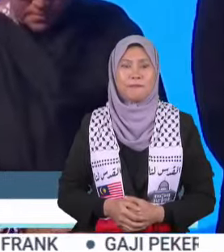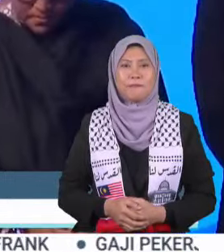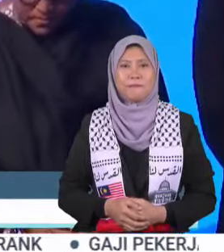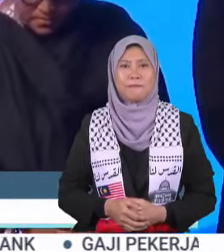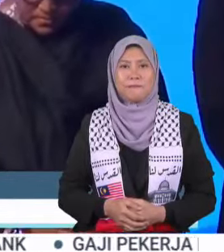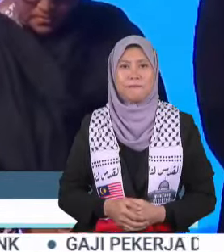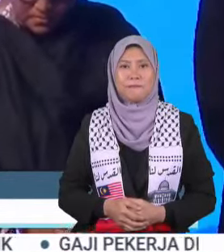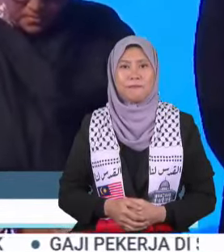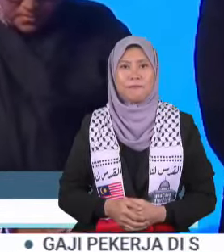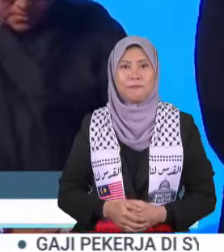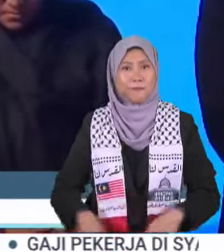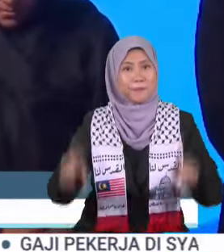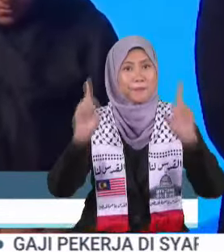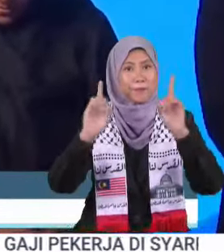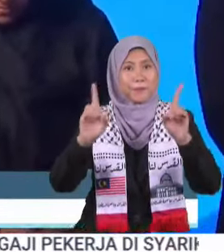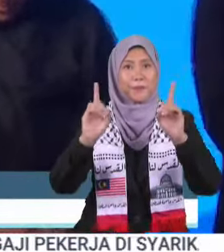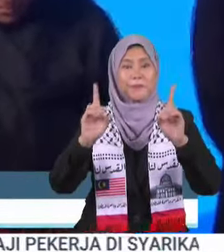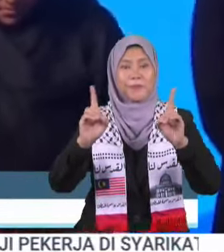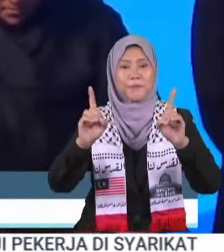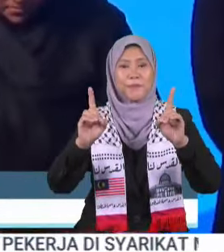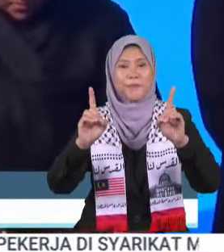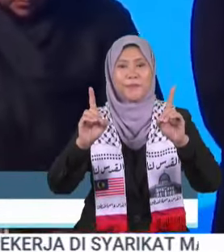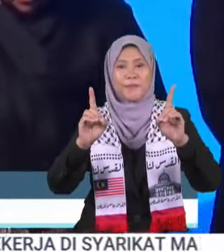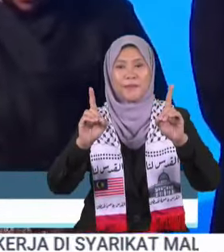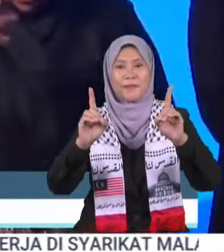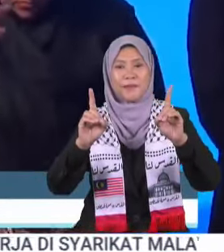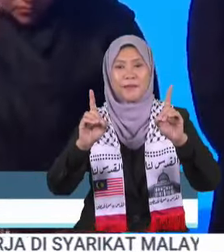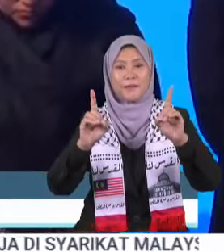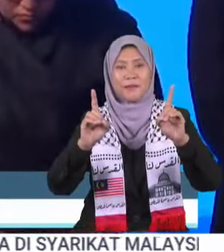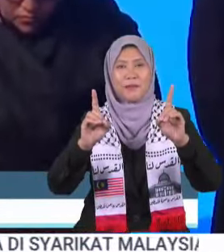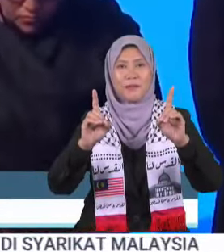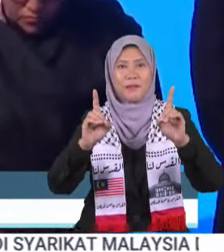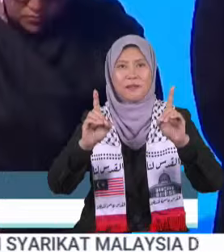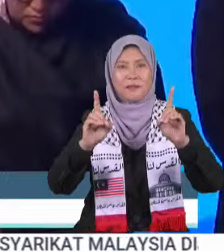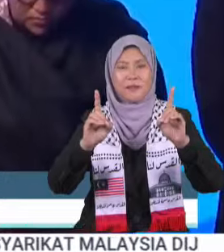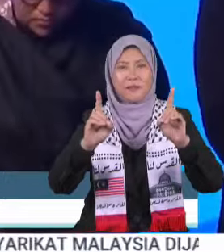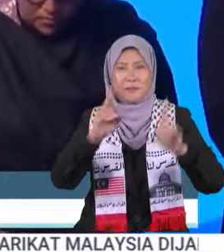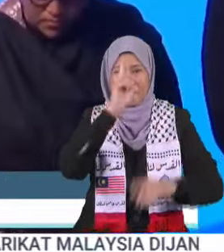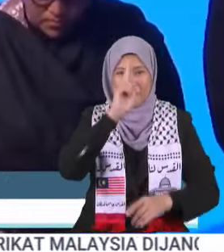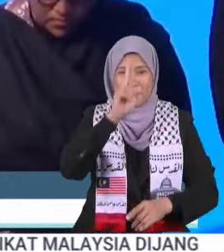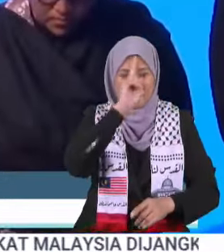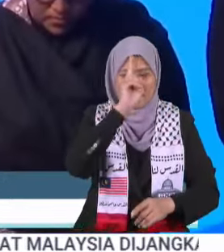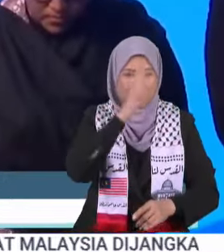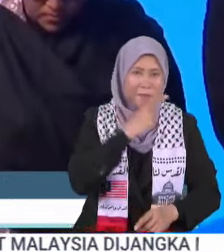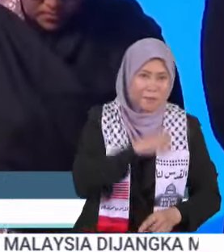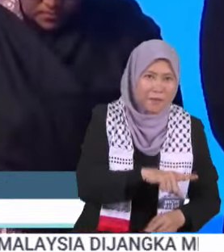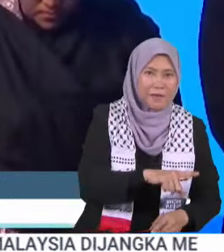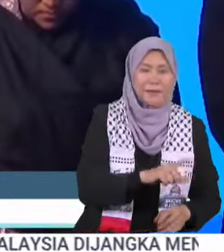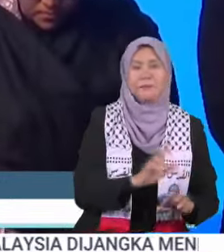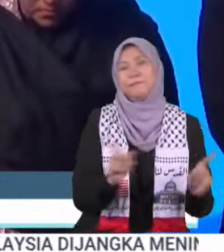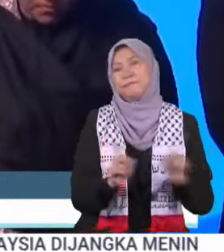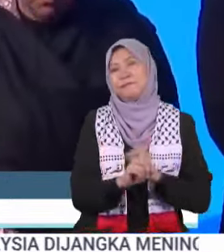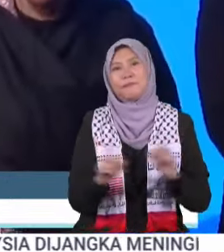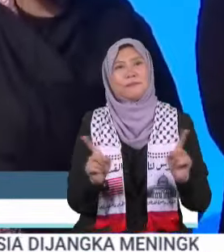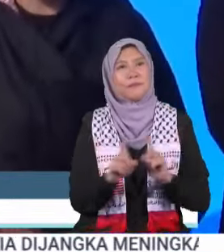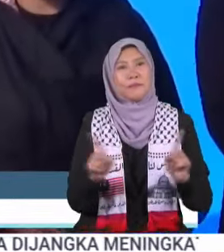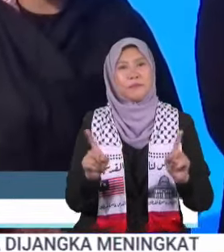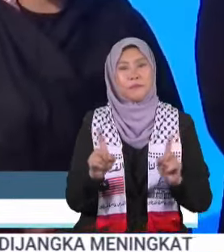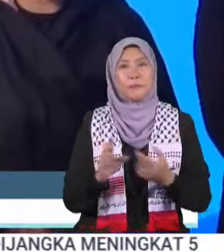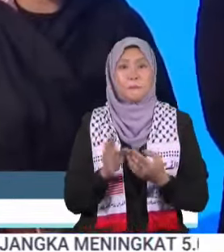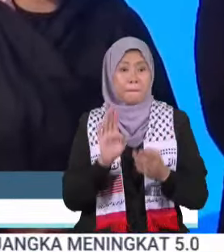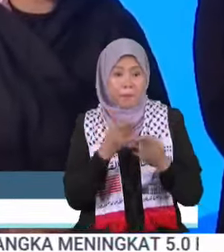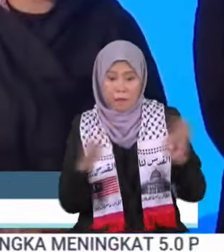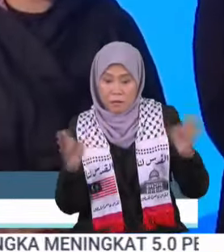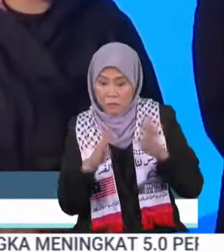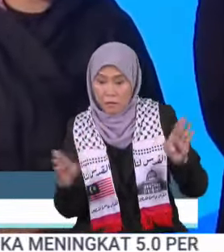kan Pendidikan tidak boleh dengan acuan yang lama penguasaan bahasa